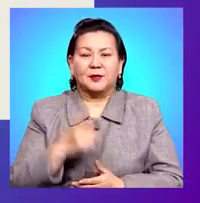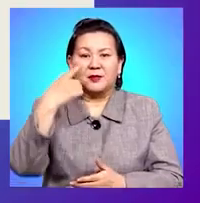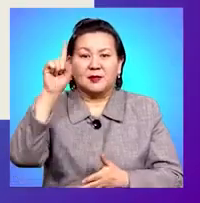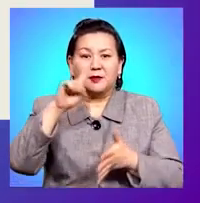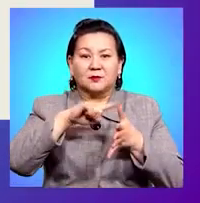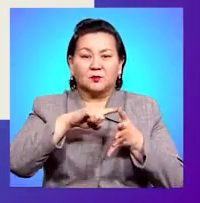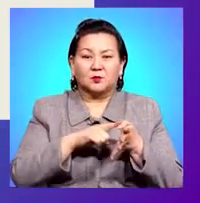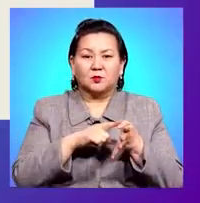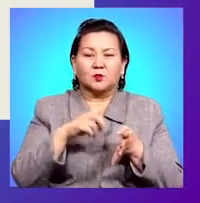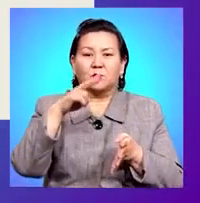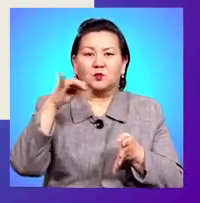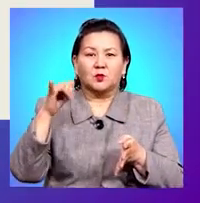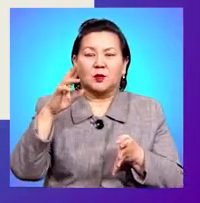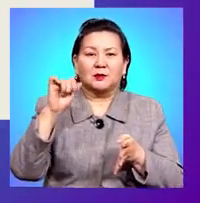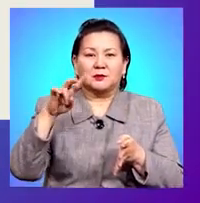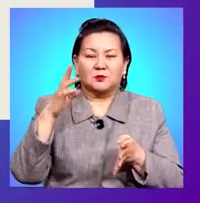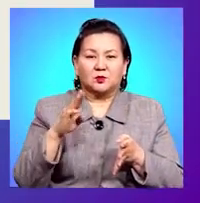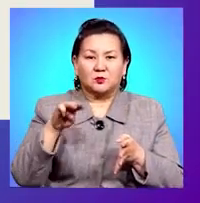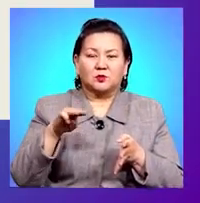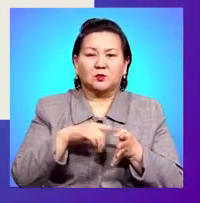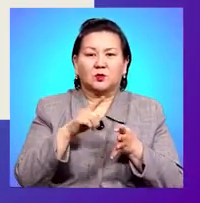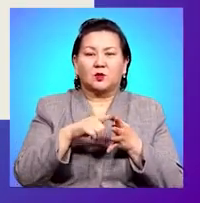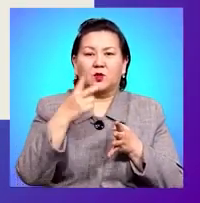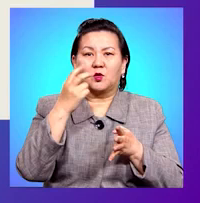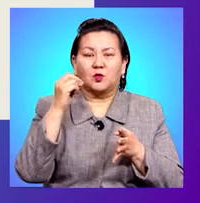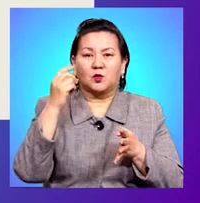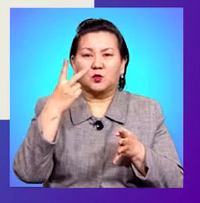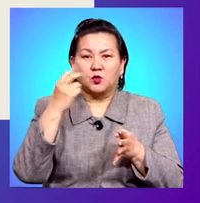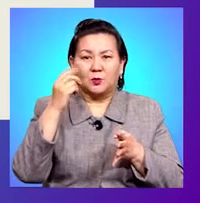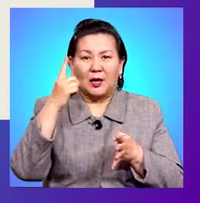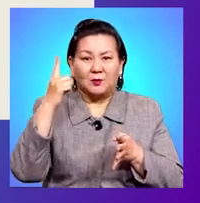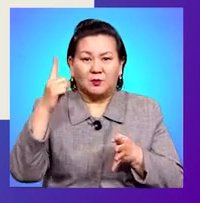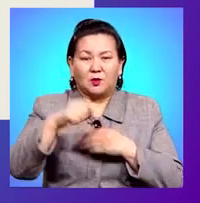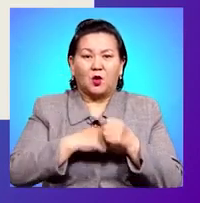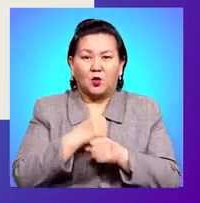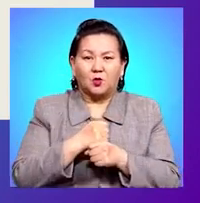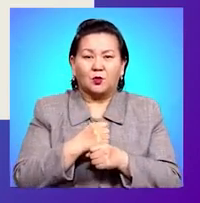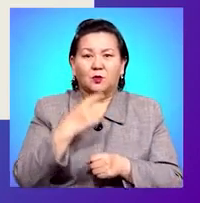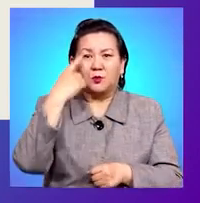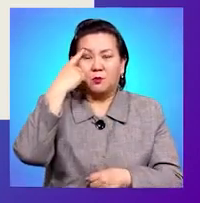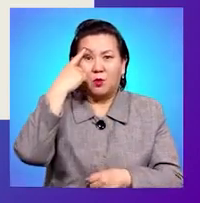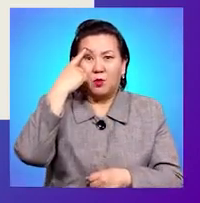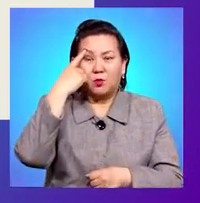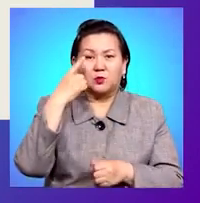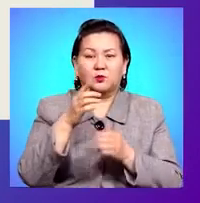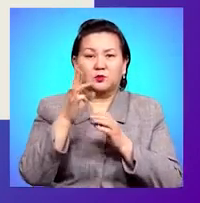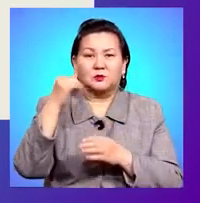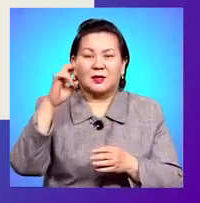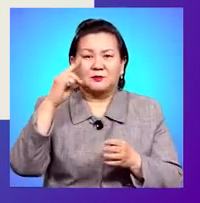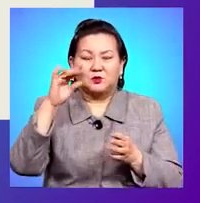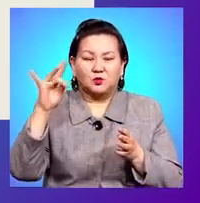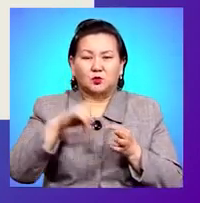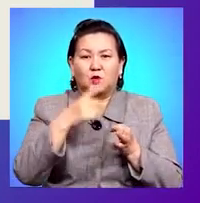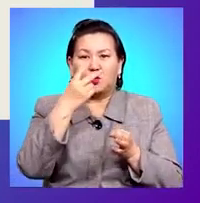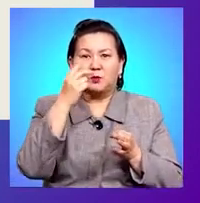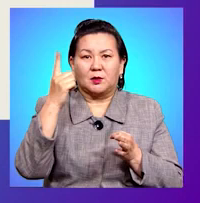Нэгдүгээр Луу Алтан Товч 2011 он. Монгол Шунхан Данжуур 2011 онд, Ёсөн